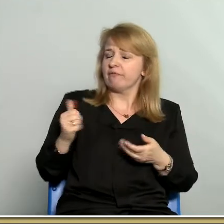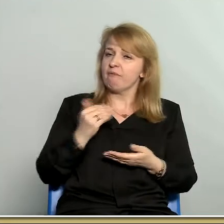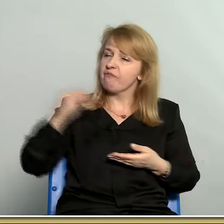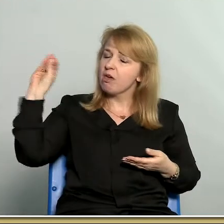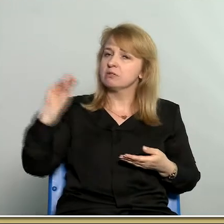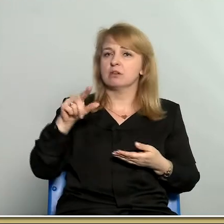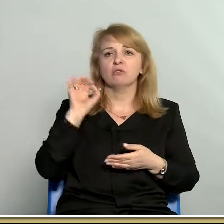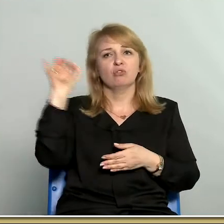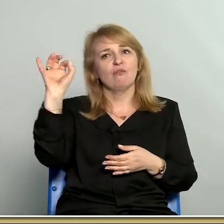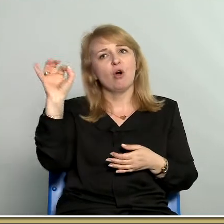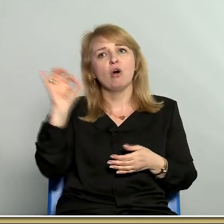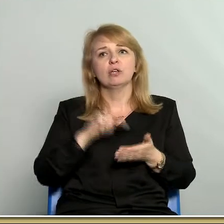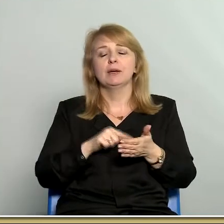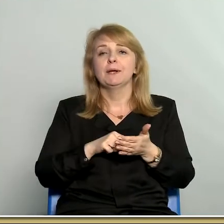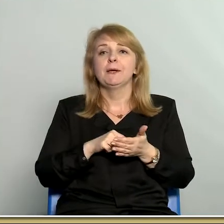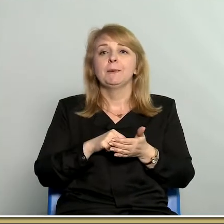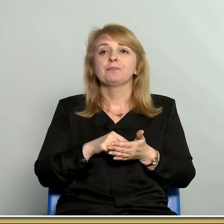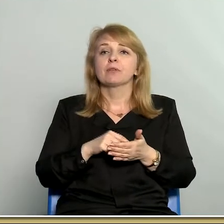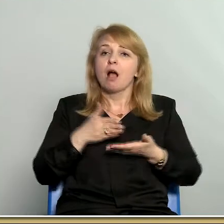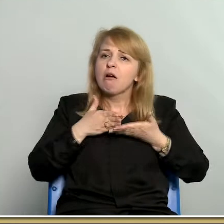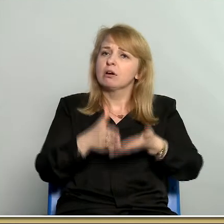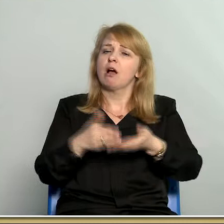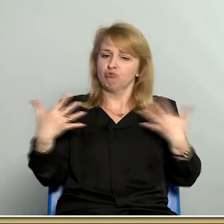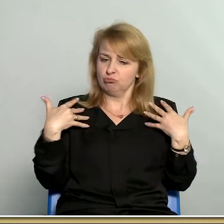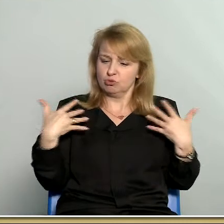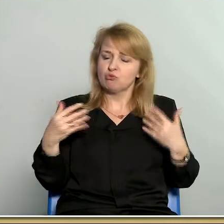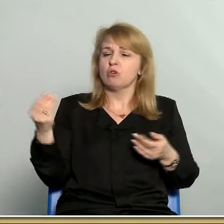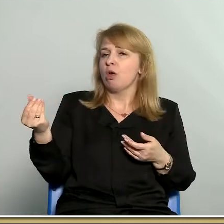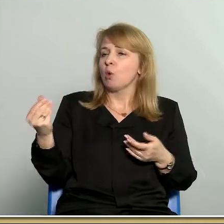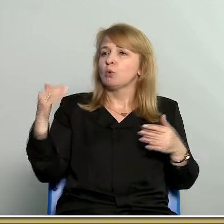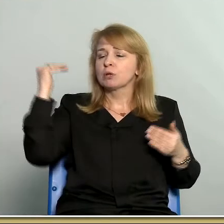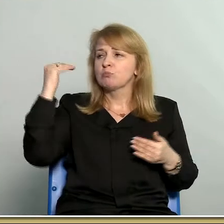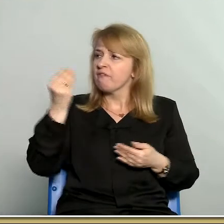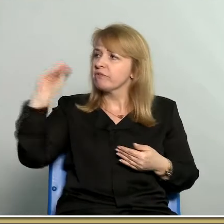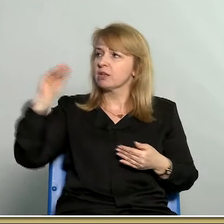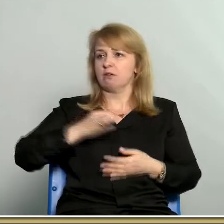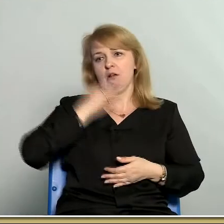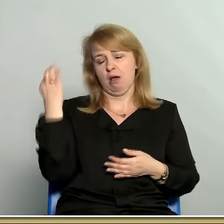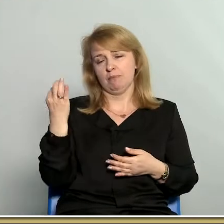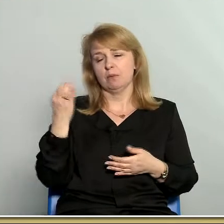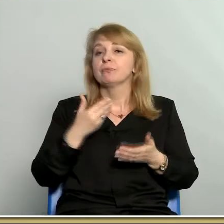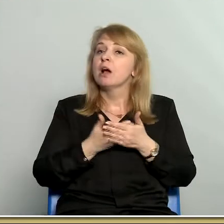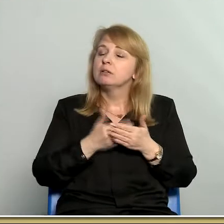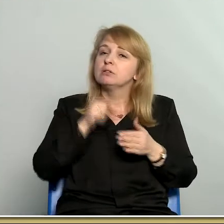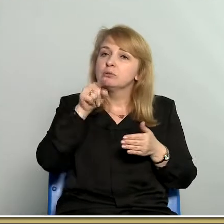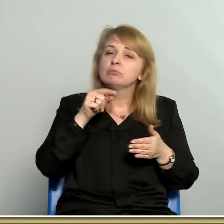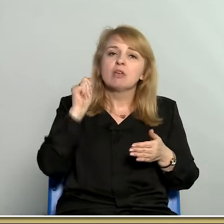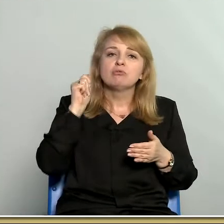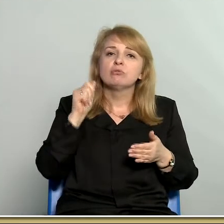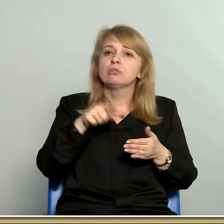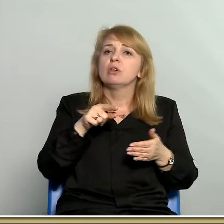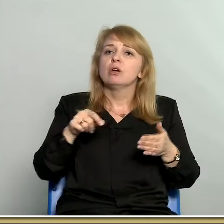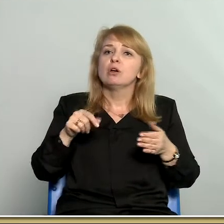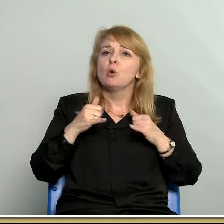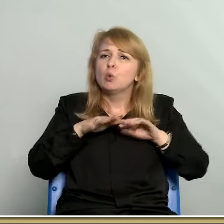w większym stopniu radziły sobie z ekonomią społeczną. Na Mazowszu także będą akredytowane, ale